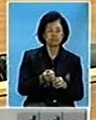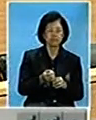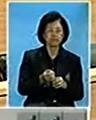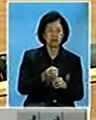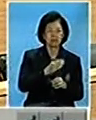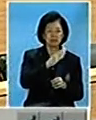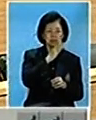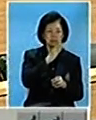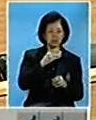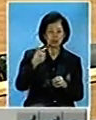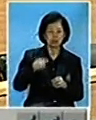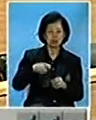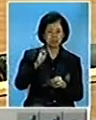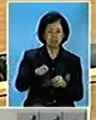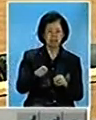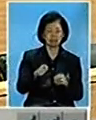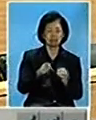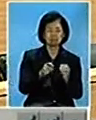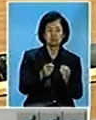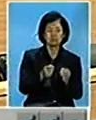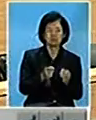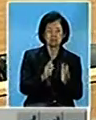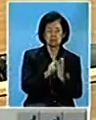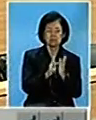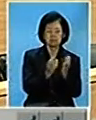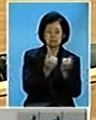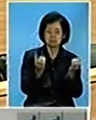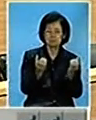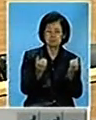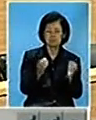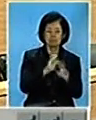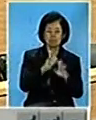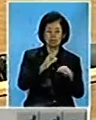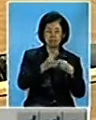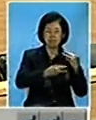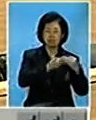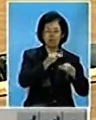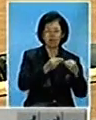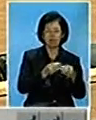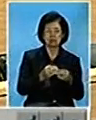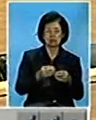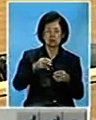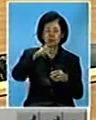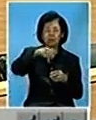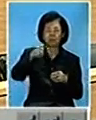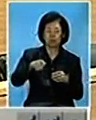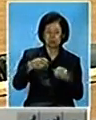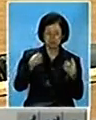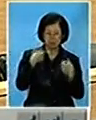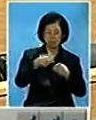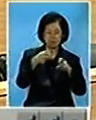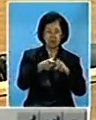ากตุลาการศาลรัฐธรรมนูญท่านไม่มีเมตตาธรรมนายพร้อมพงษ์นพฤทธิ์ส.ส.พรรคเพื่อไทยมีปัญหาอย่าง